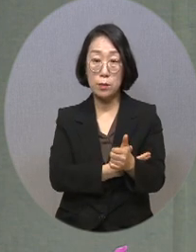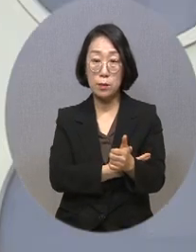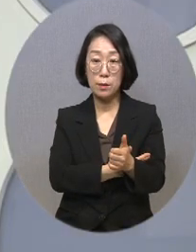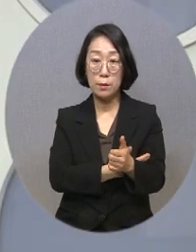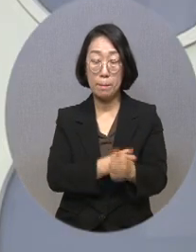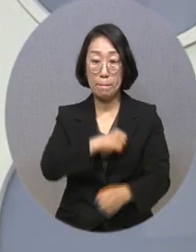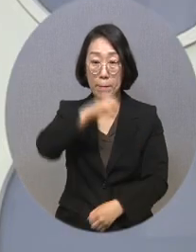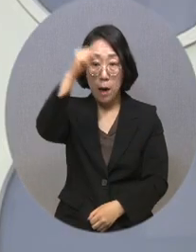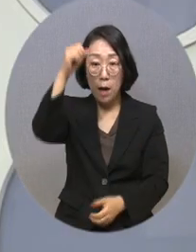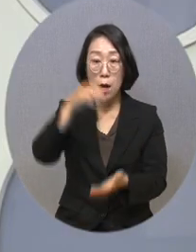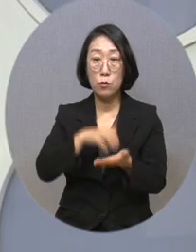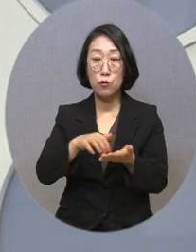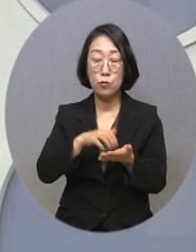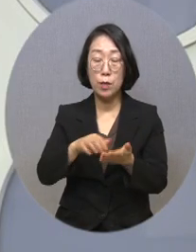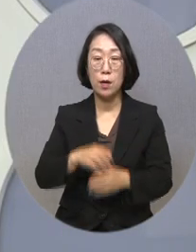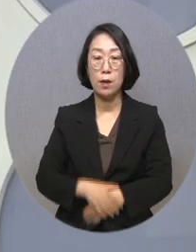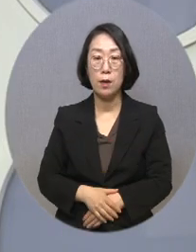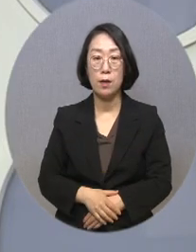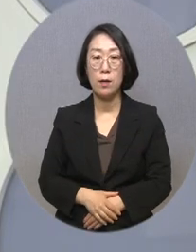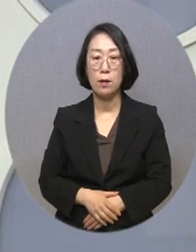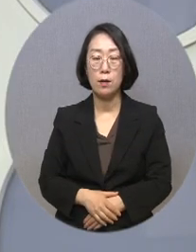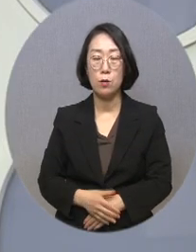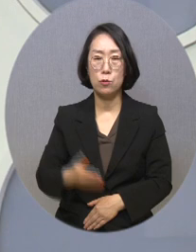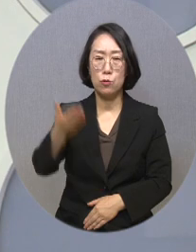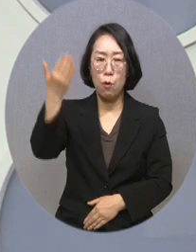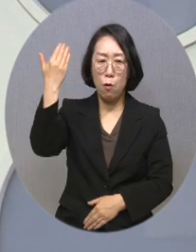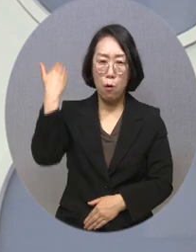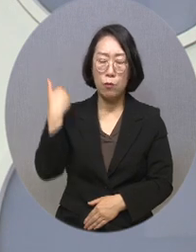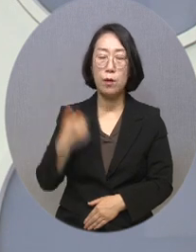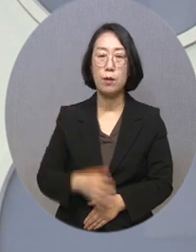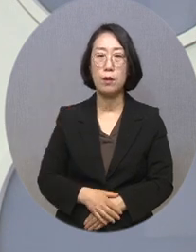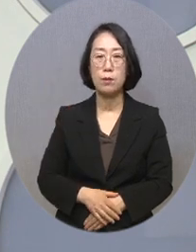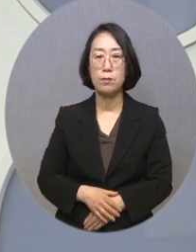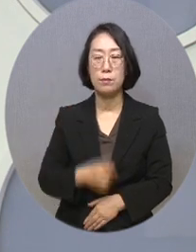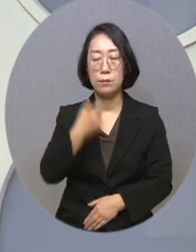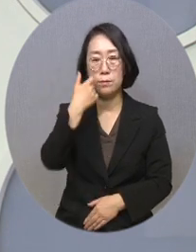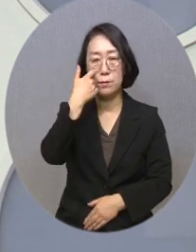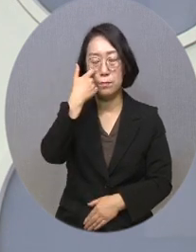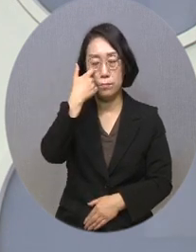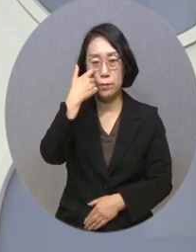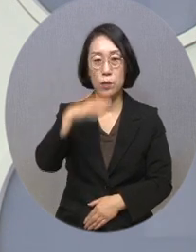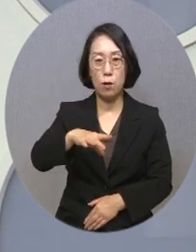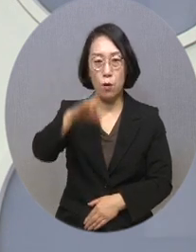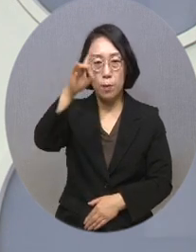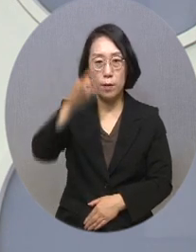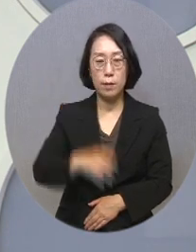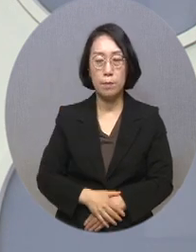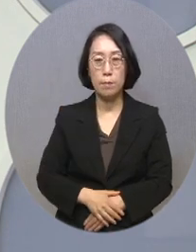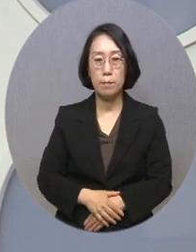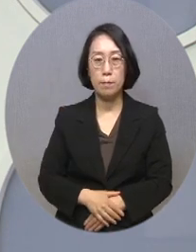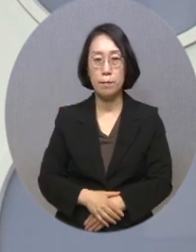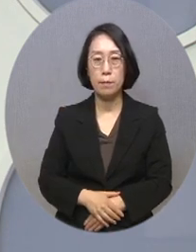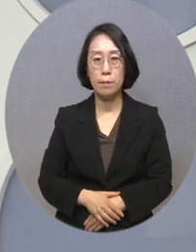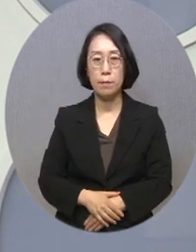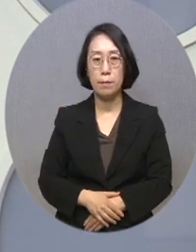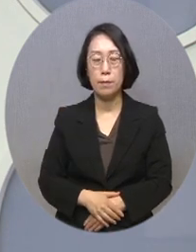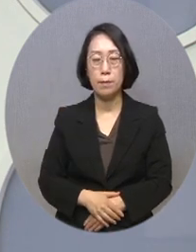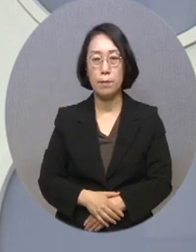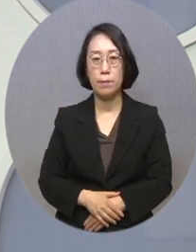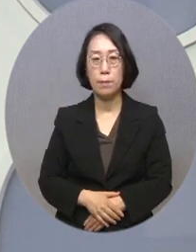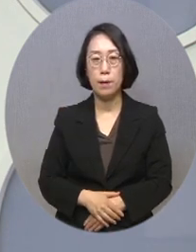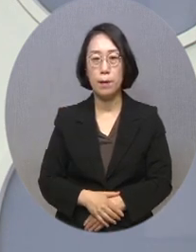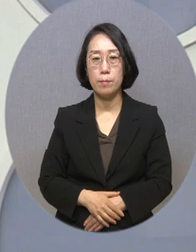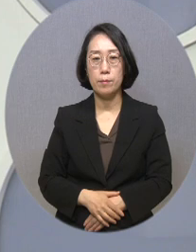정도 됩니까? 지금 그 전에는 아주 초창기에는 네. 뭐 몇십 명에 이렇게